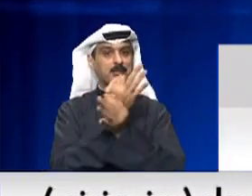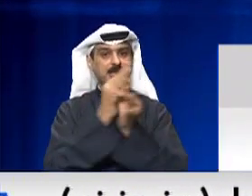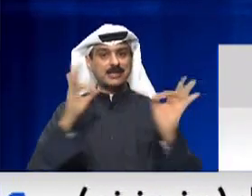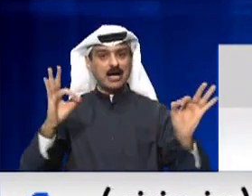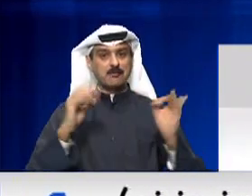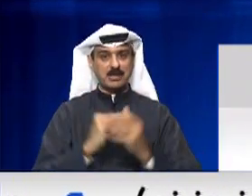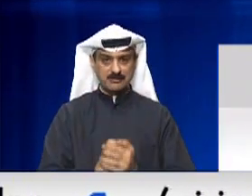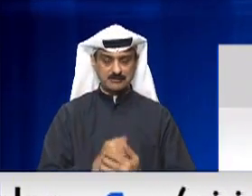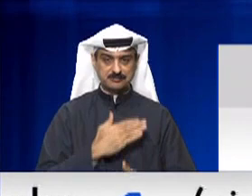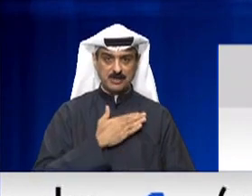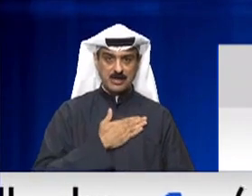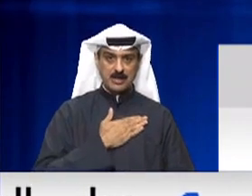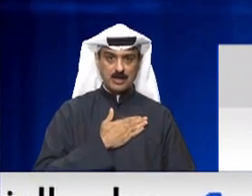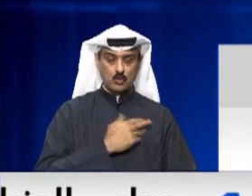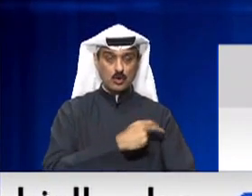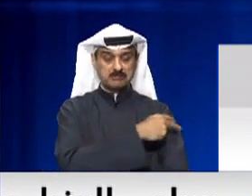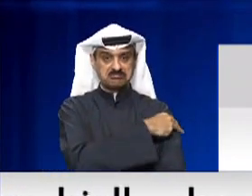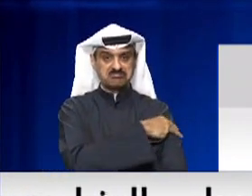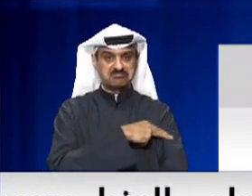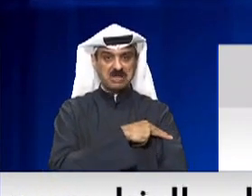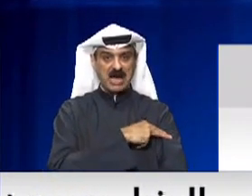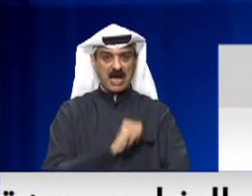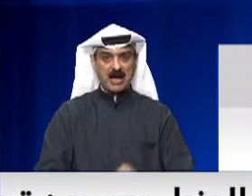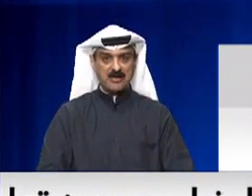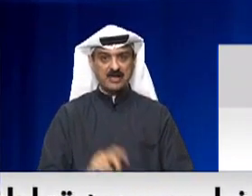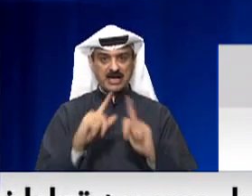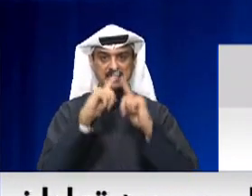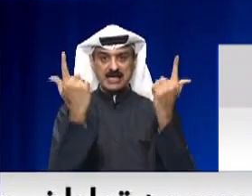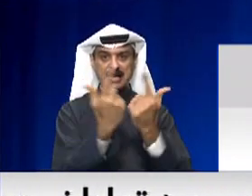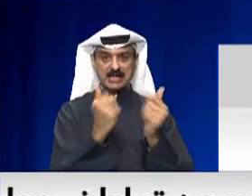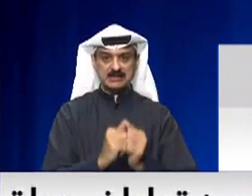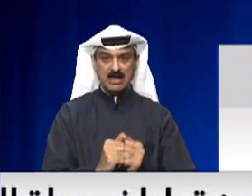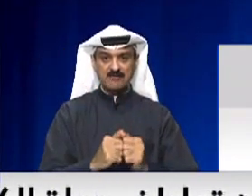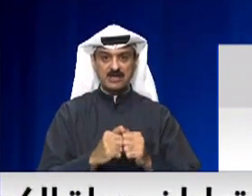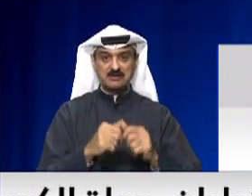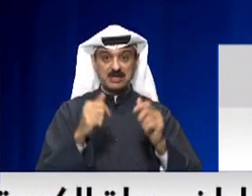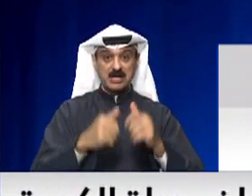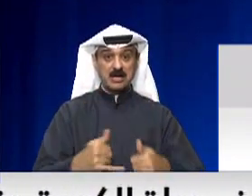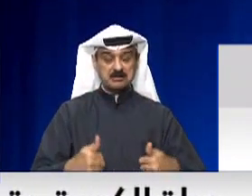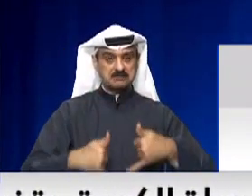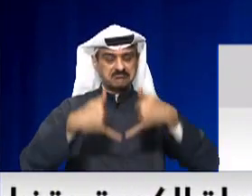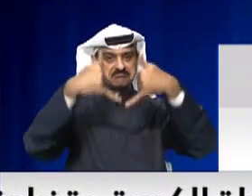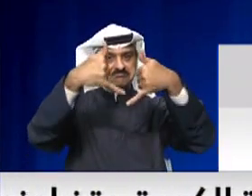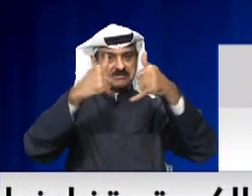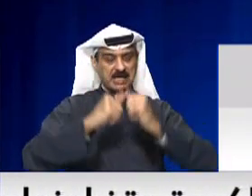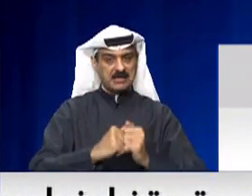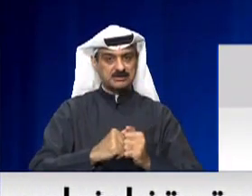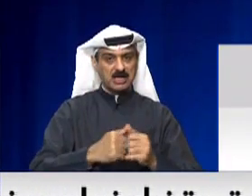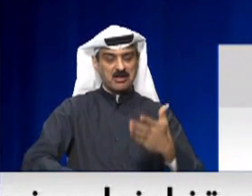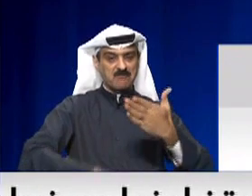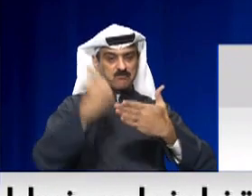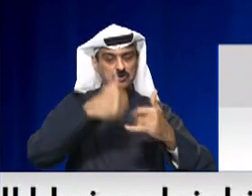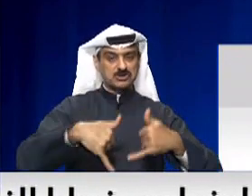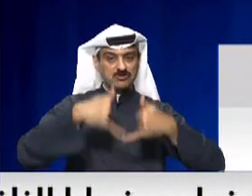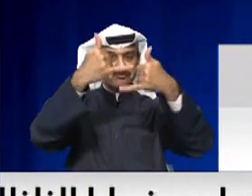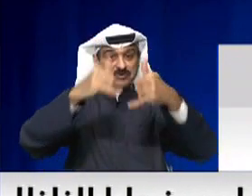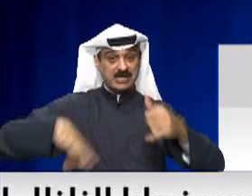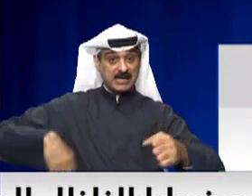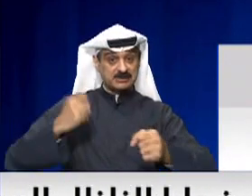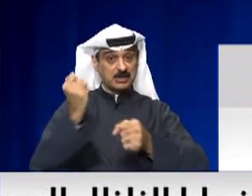بالنادي واعضاء الجهازين الفني والاداري بمناسبه تتويج فريقكم بطلا لكاس سمو ولي العهد